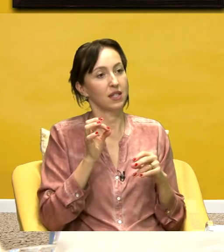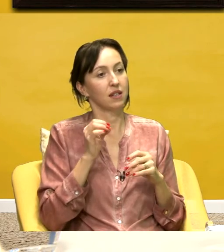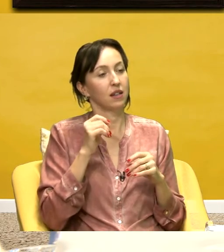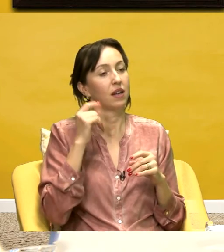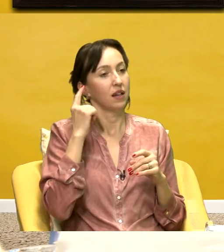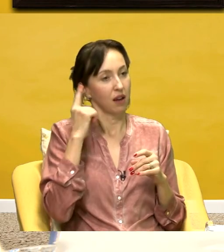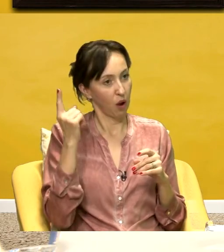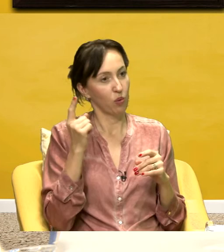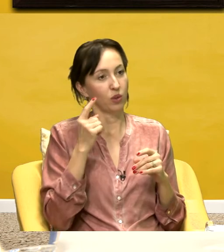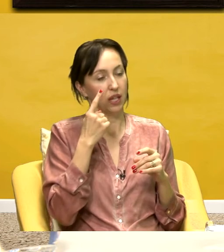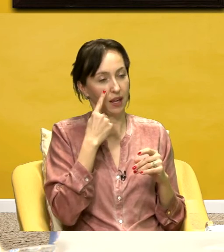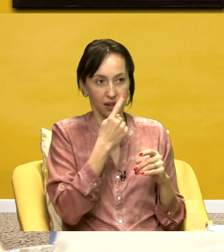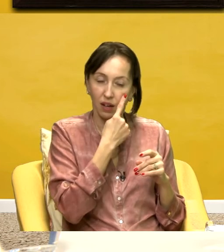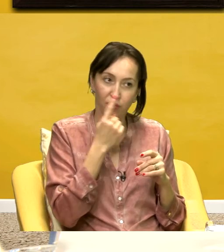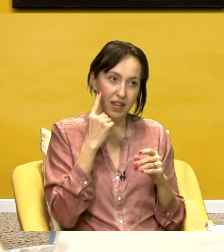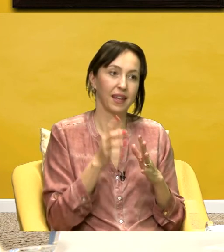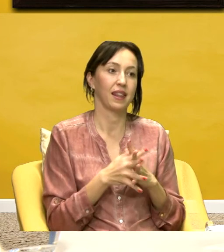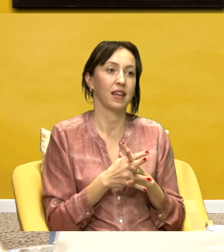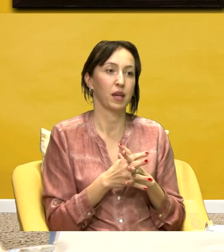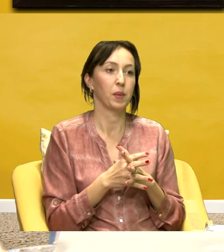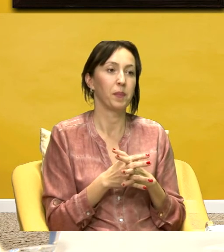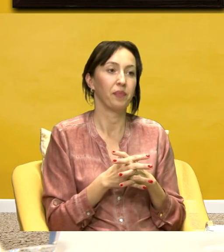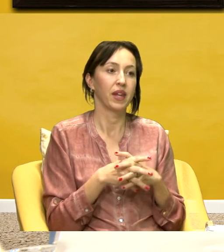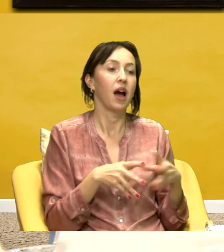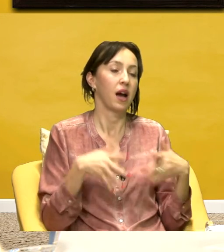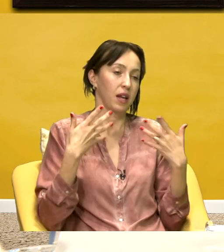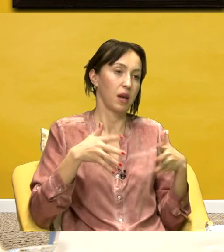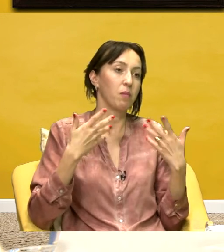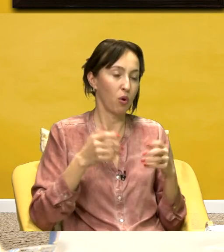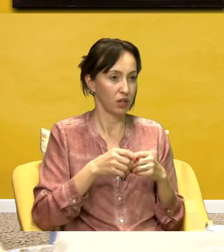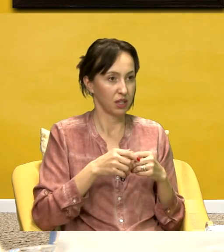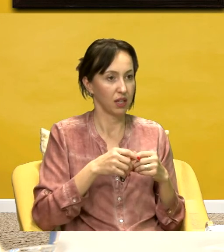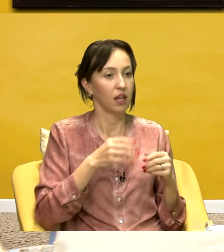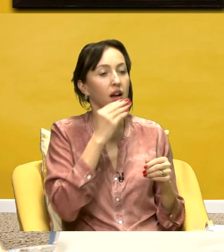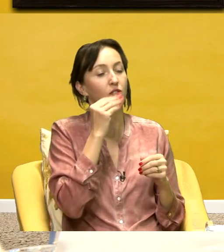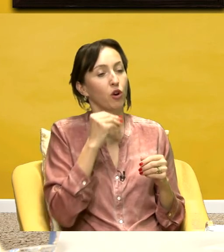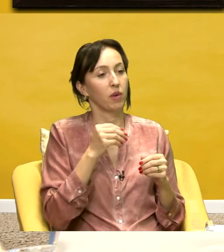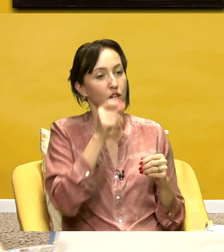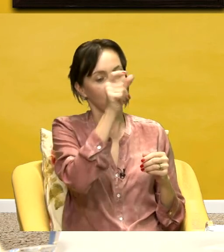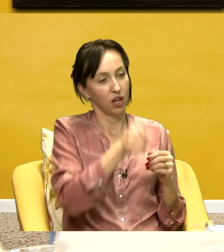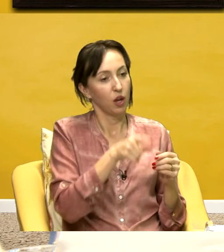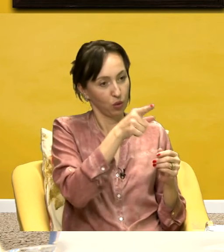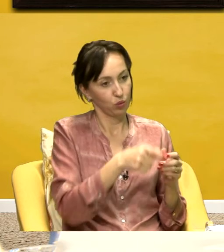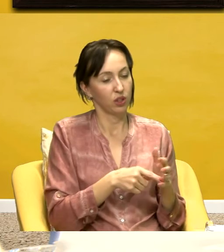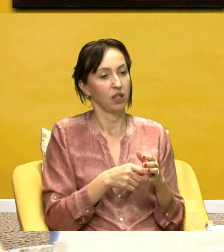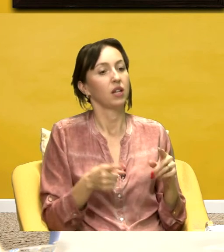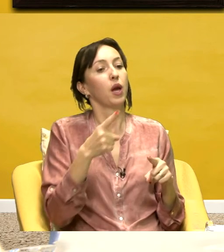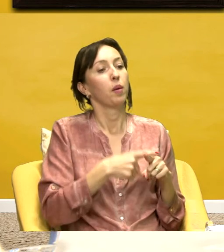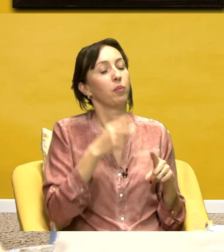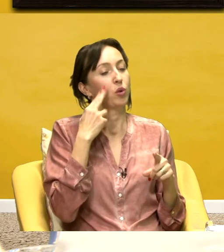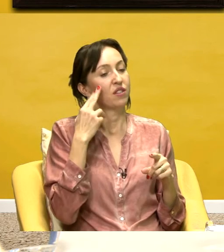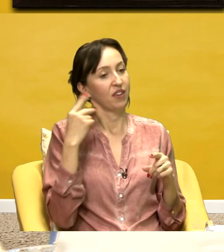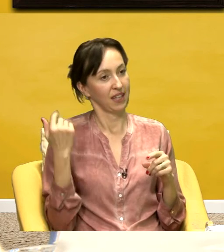nu am o astfel de problemă. Gândindu-mă și la copila ei, la fel, mă consider